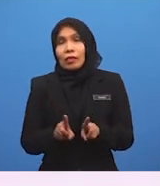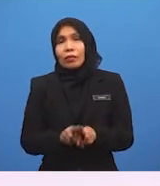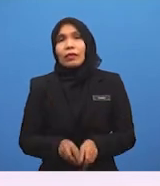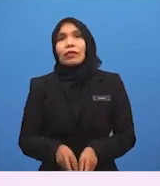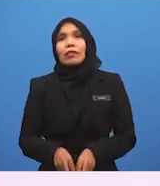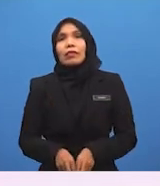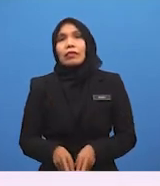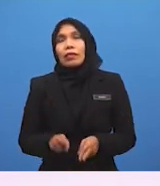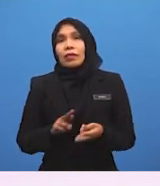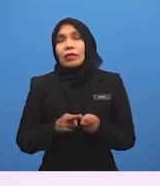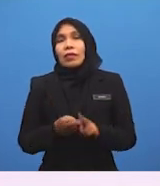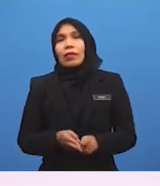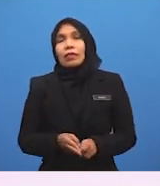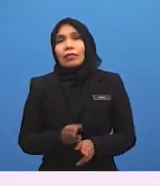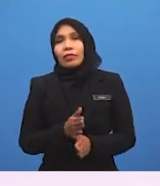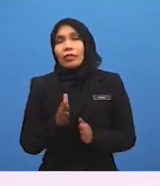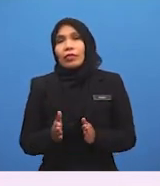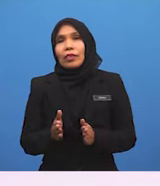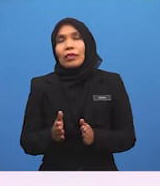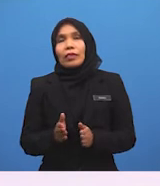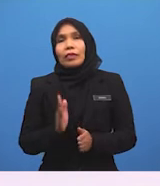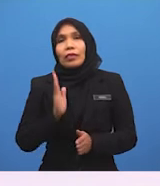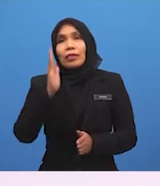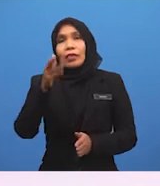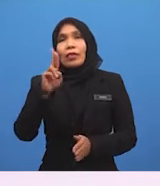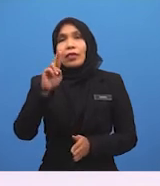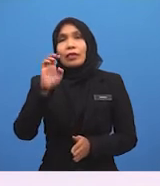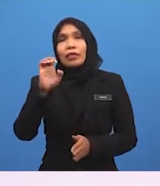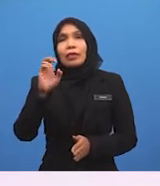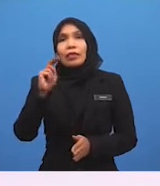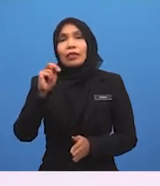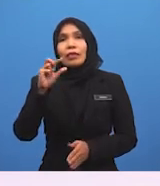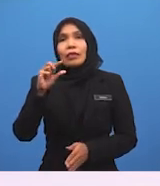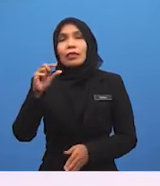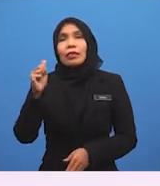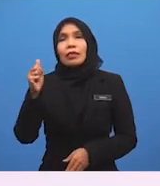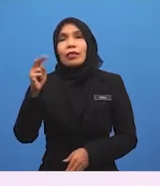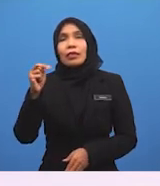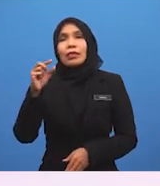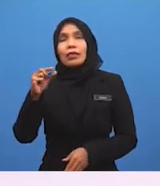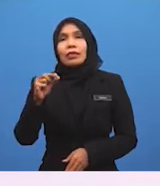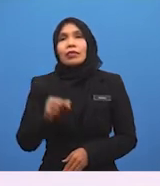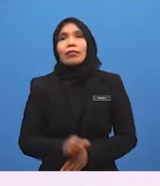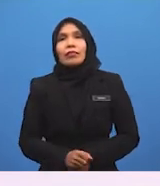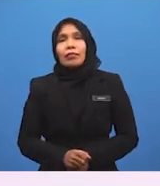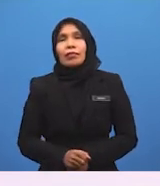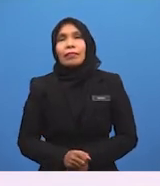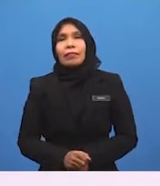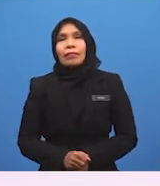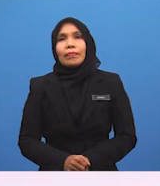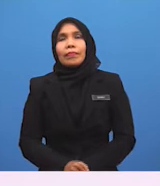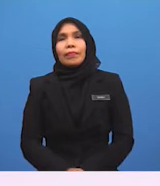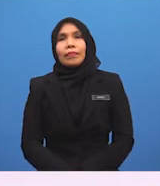renggang dan akan mewujudkan rasa tidak puas hati sesama